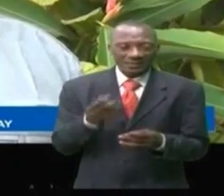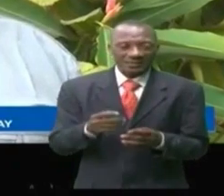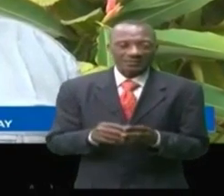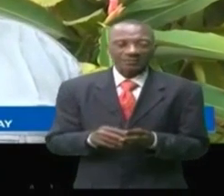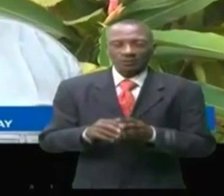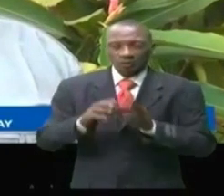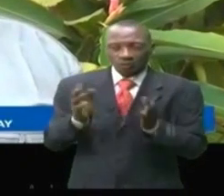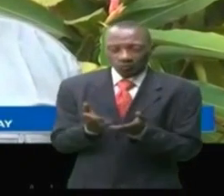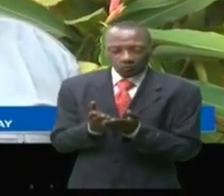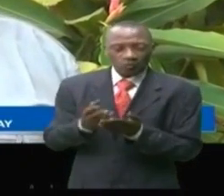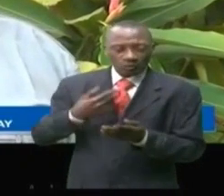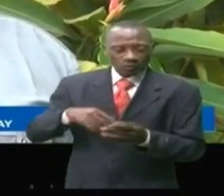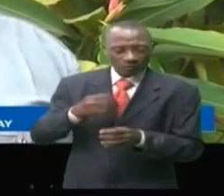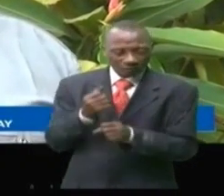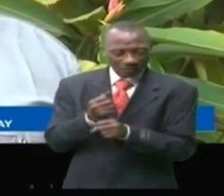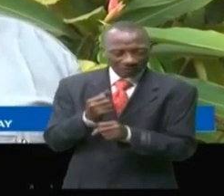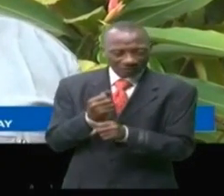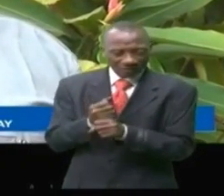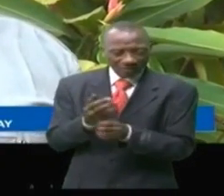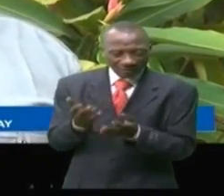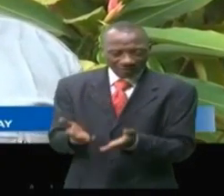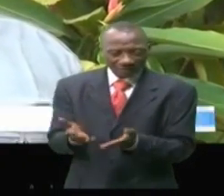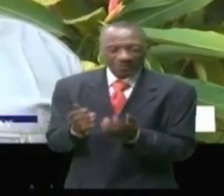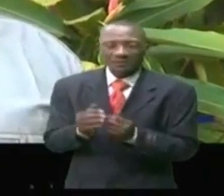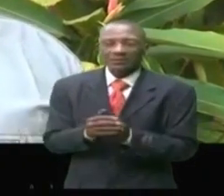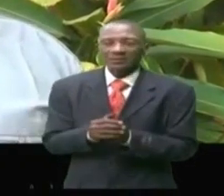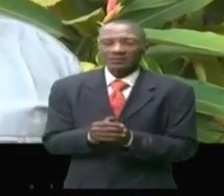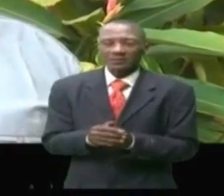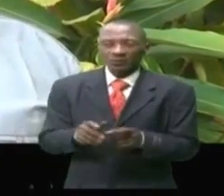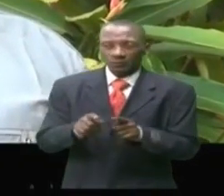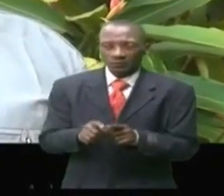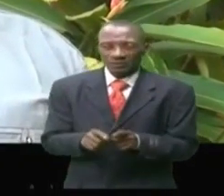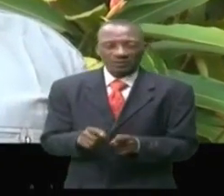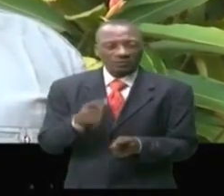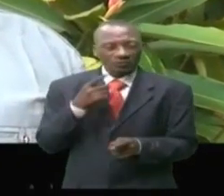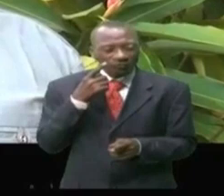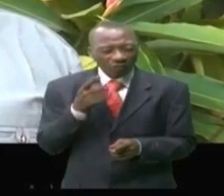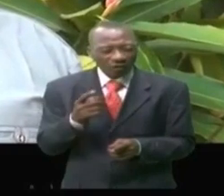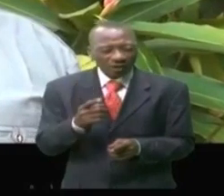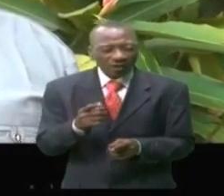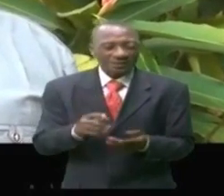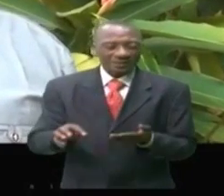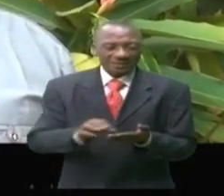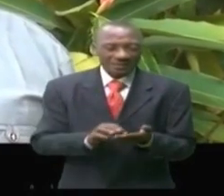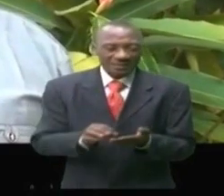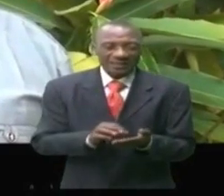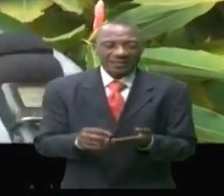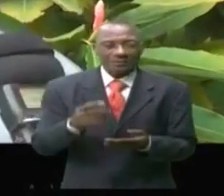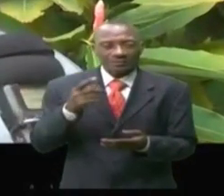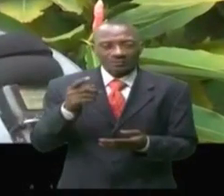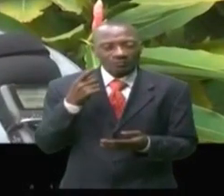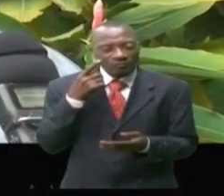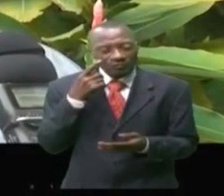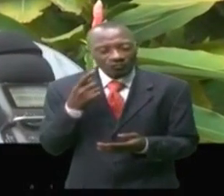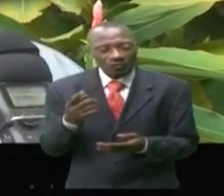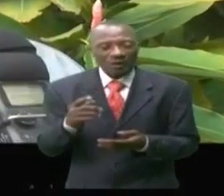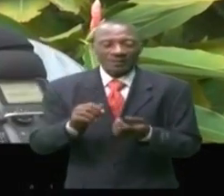trouvés lors de l'évaluation rapide. Après, valider aussi des protocoles de recherche pour implémenter cette étude primaire.